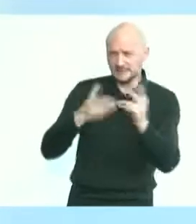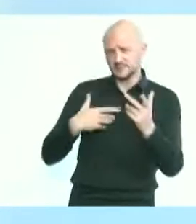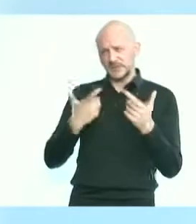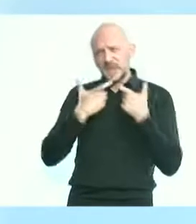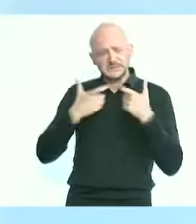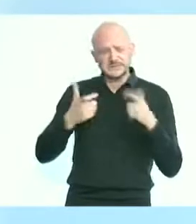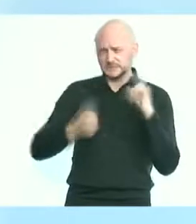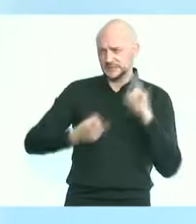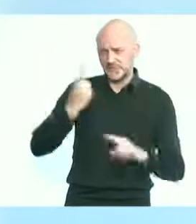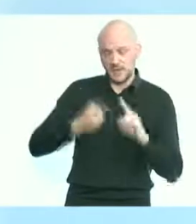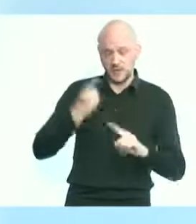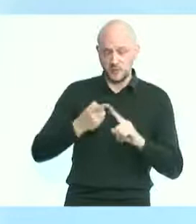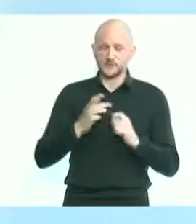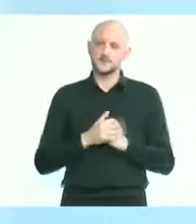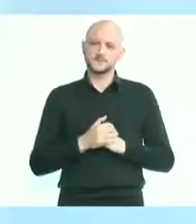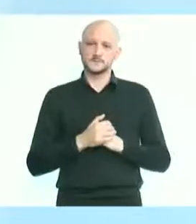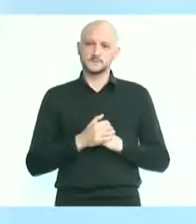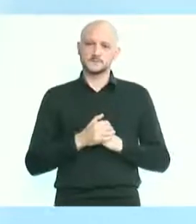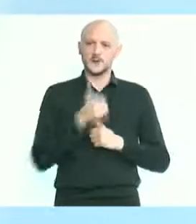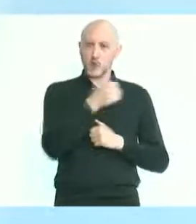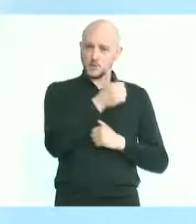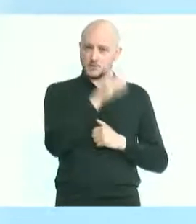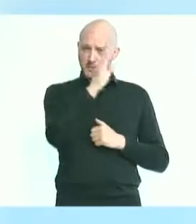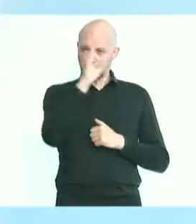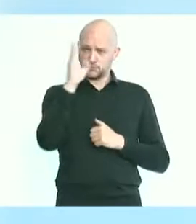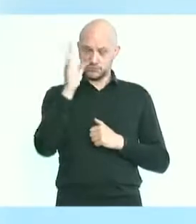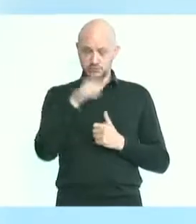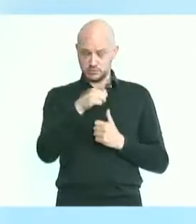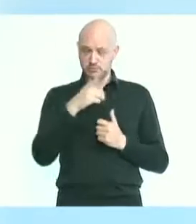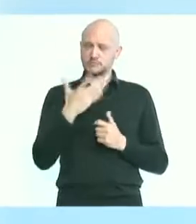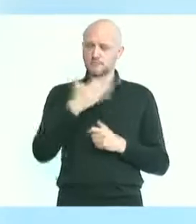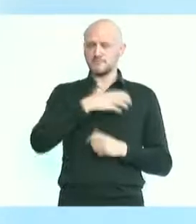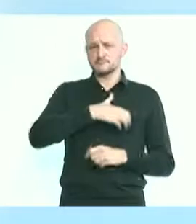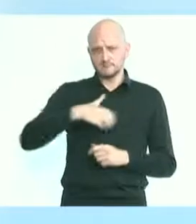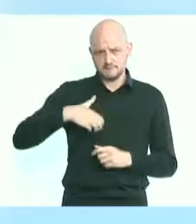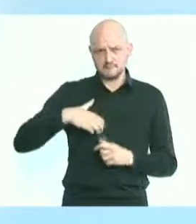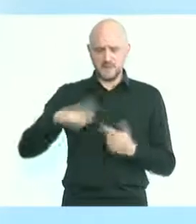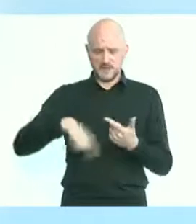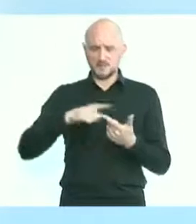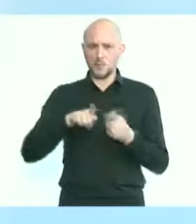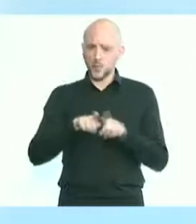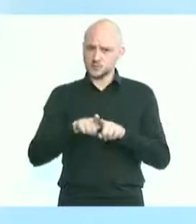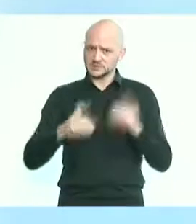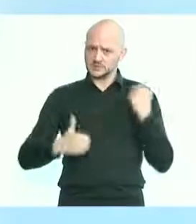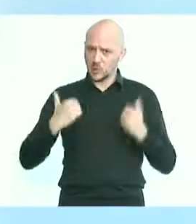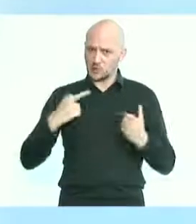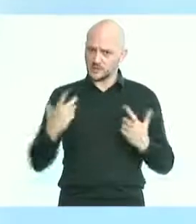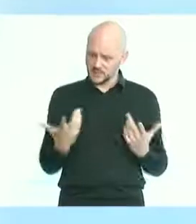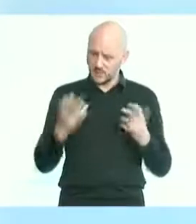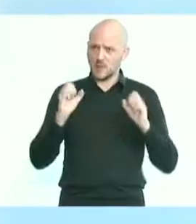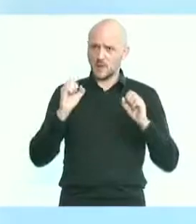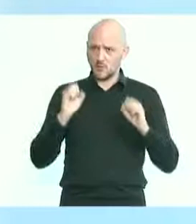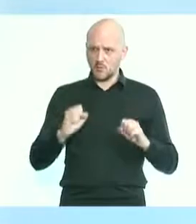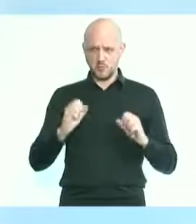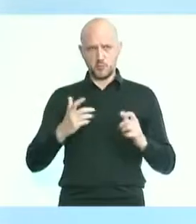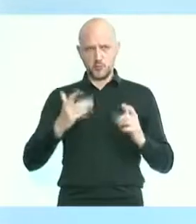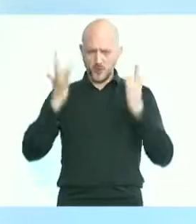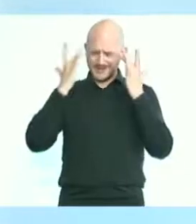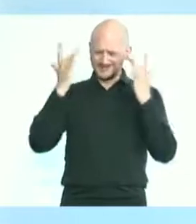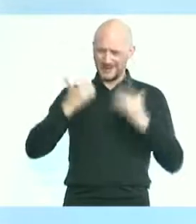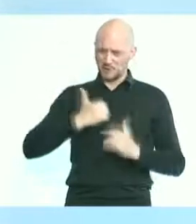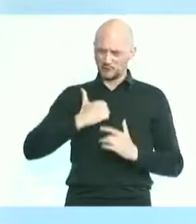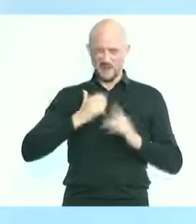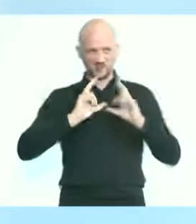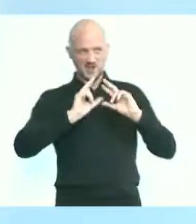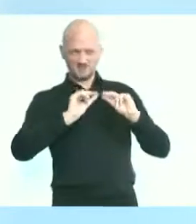vous-même en situation de handicap, vous êtes maire, vous connaissez les contraintes et les avantages de mesurer et d'accélérer cette accessibilité. En tout cas, merci vraiment